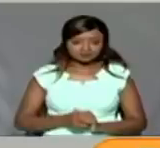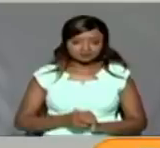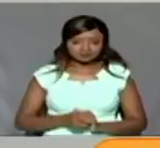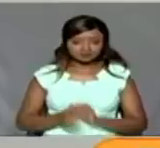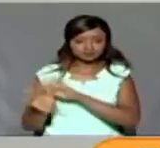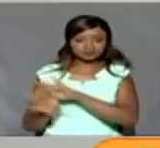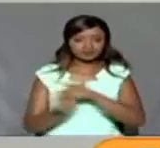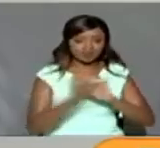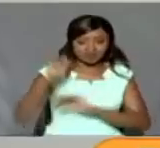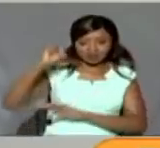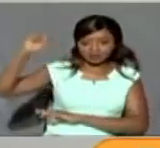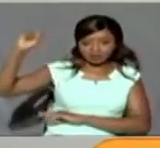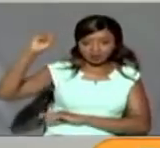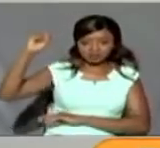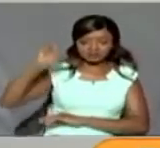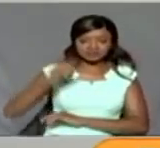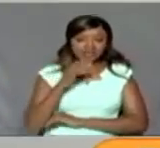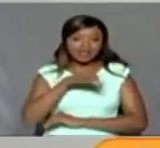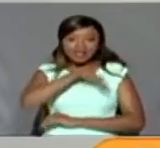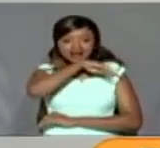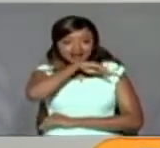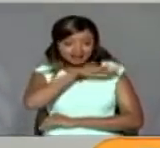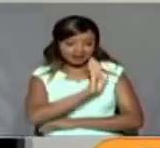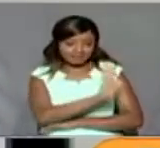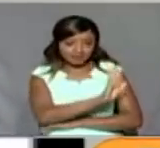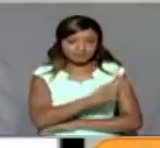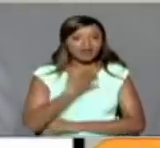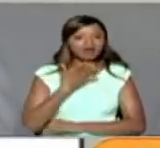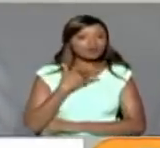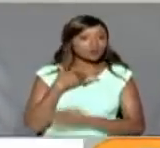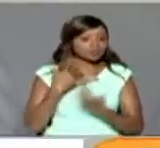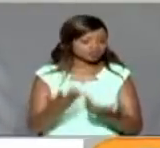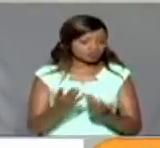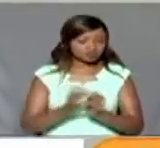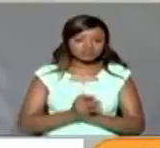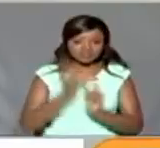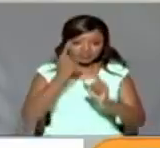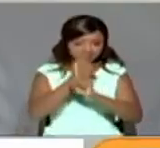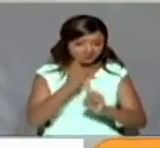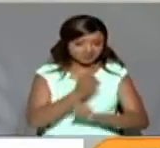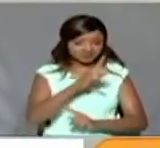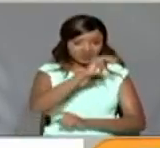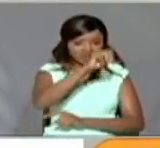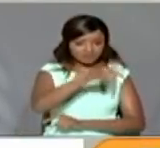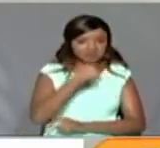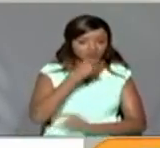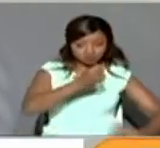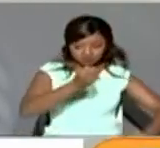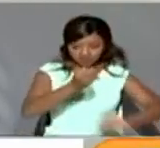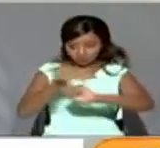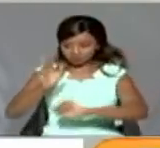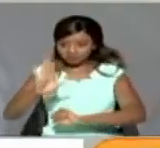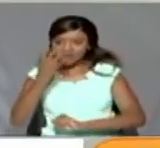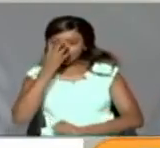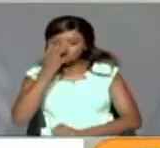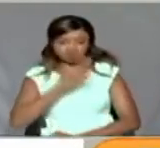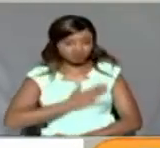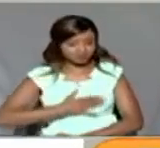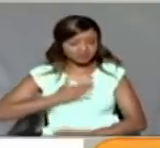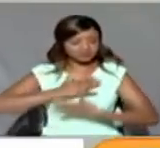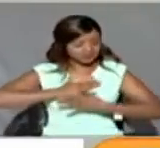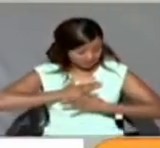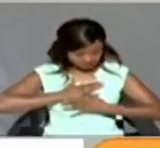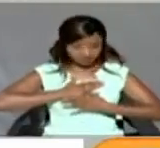Tuangazie siasa sasa. Kinara wa ODM Raila Odinga amewataka wabunge wanaomuunga mkono naibu wa rais William Ruto kuheshimu mchakato